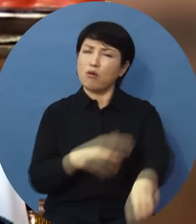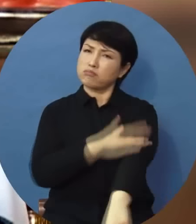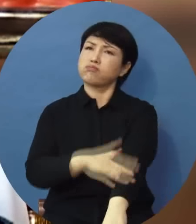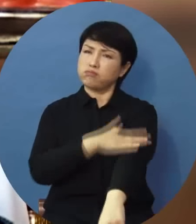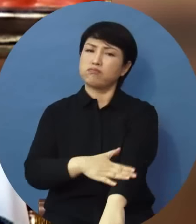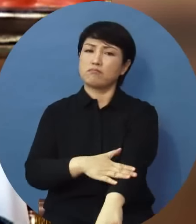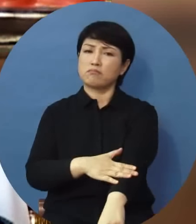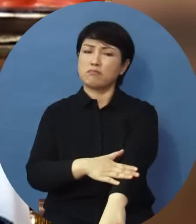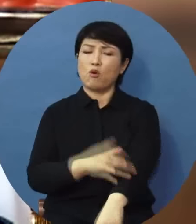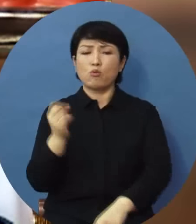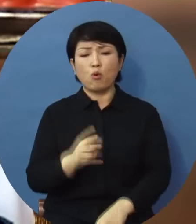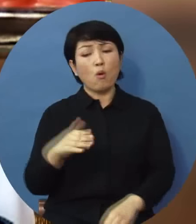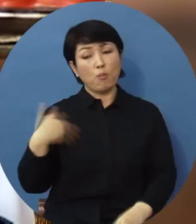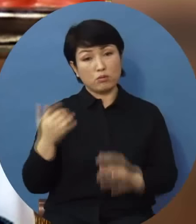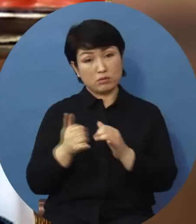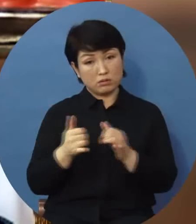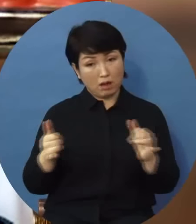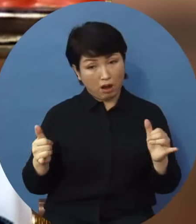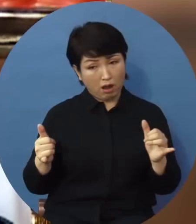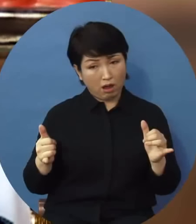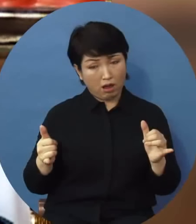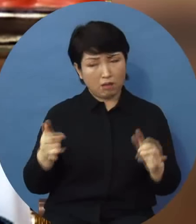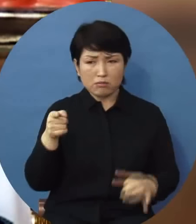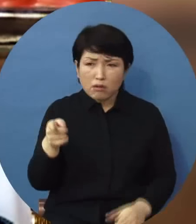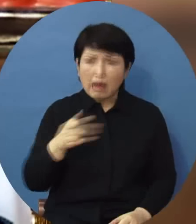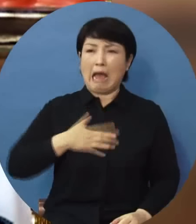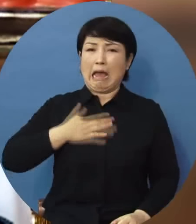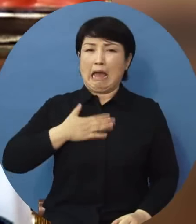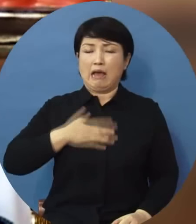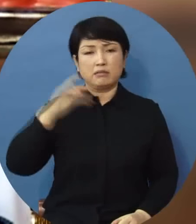잘했다 그러고, 모르는 사람이 아는 줄 착각하고